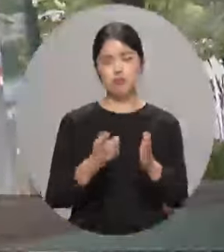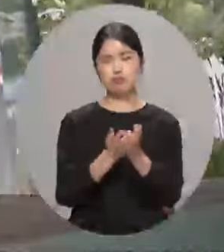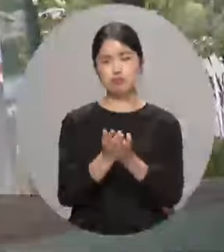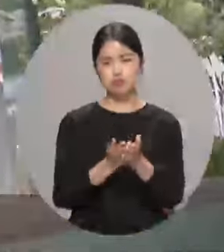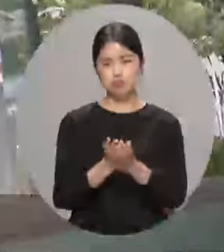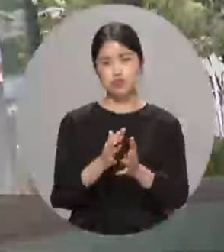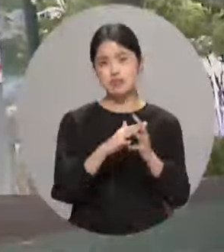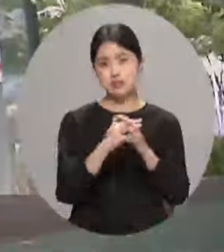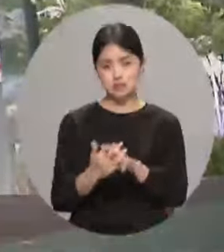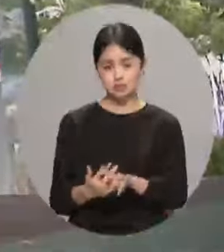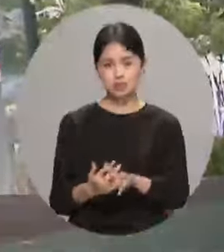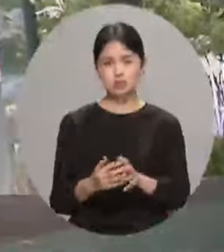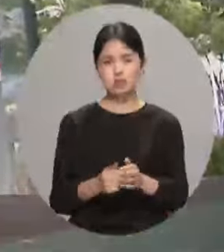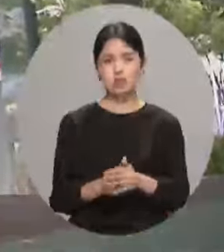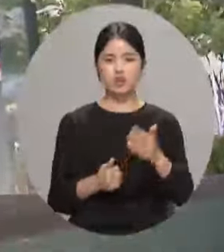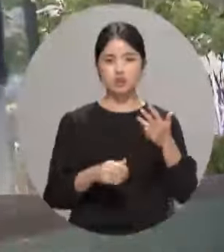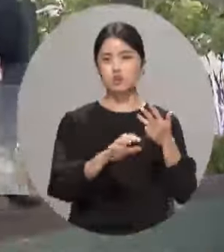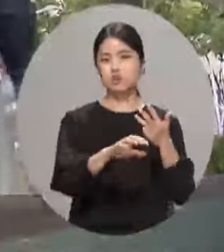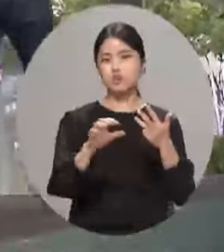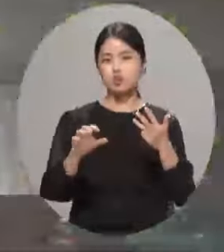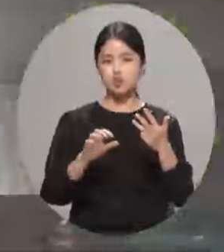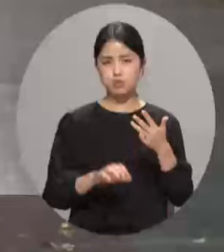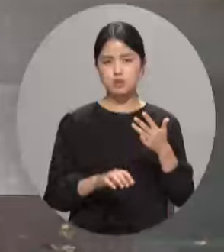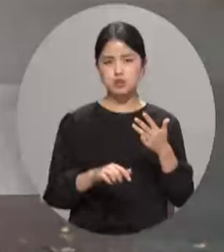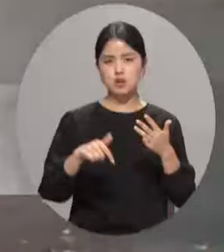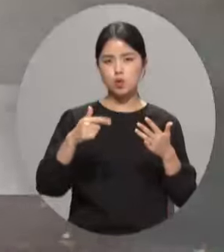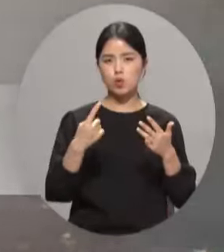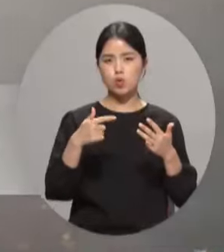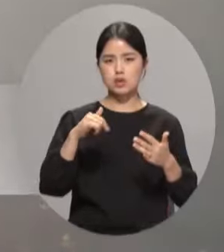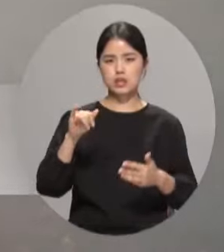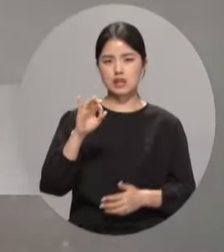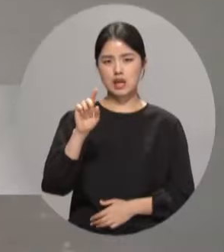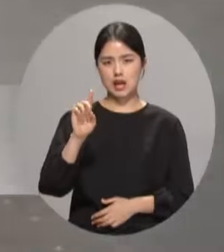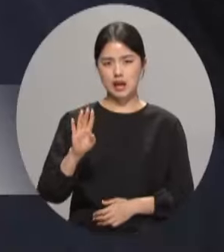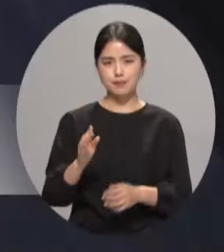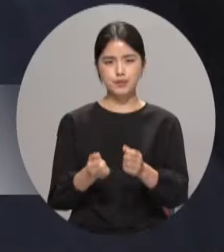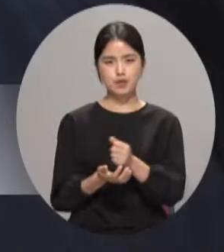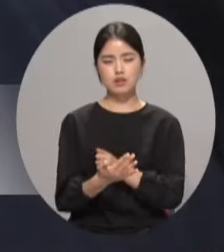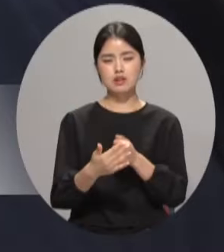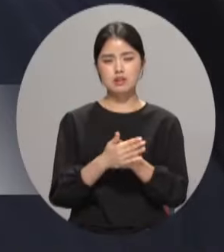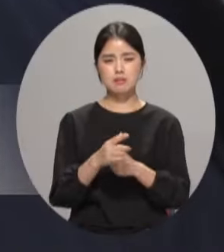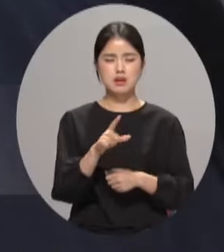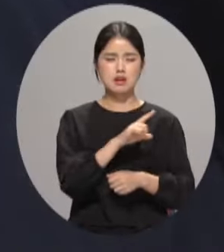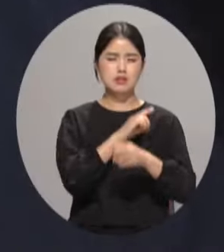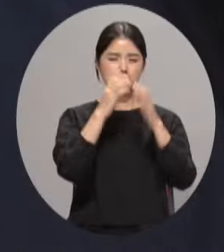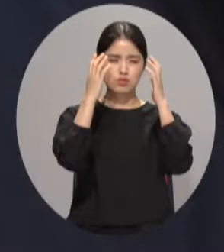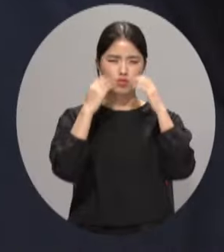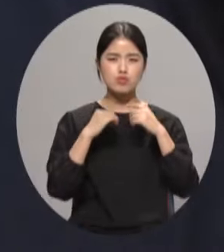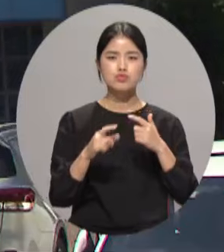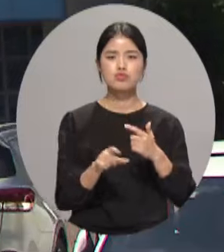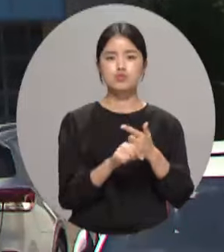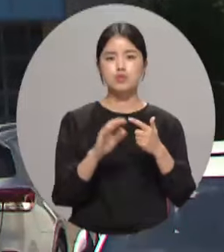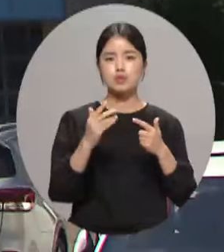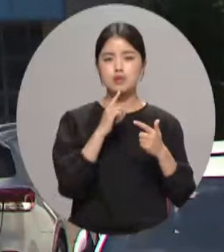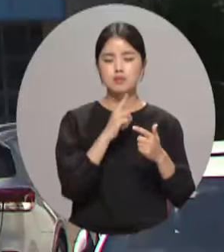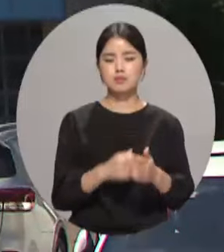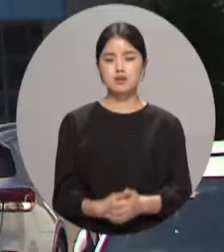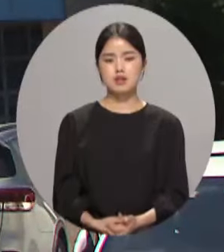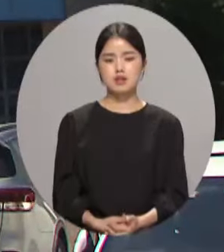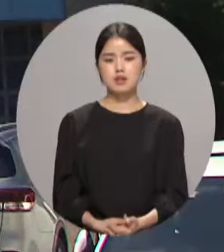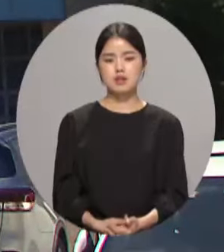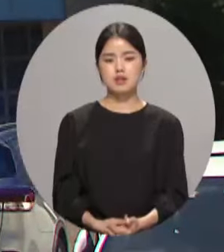군산, 장수 등 8곳이 고기압의 영향으로 기상 관측 이래 가장 더운 6월로 기록됐습니다.